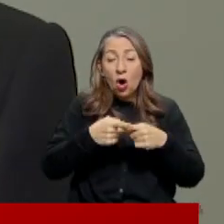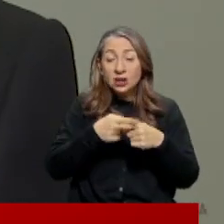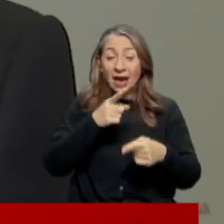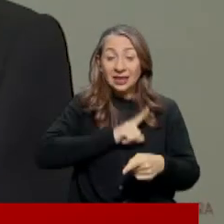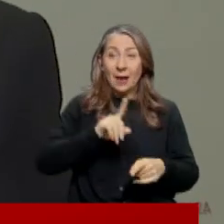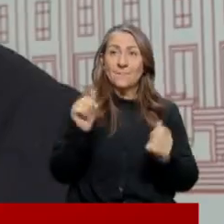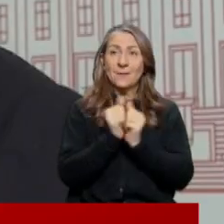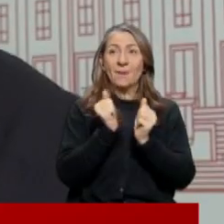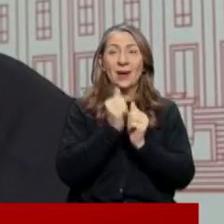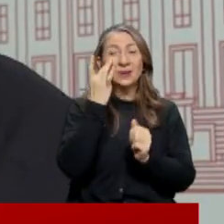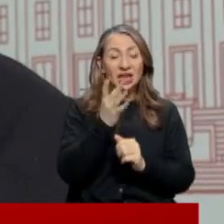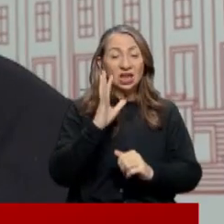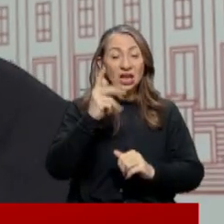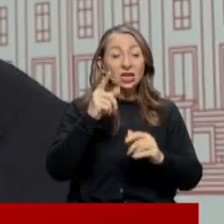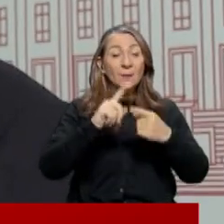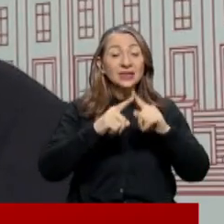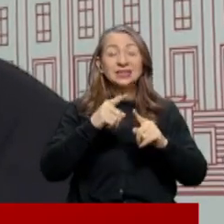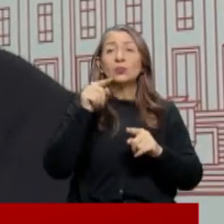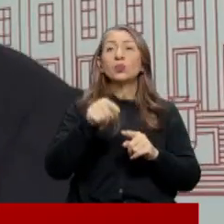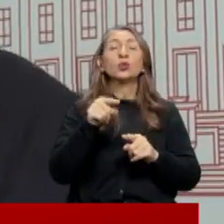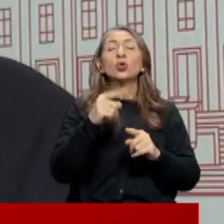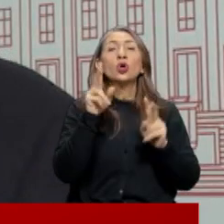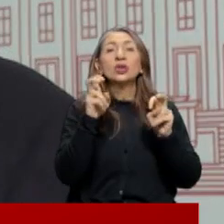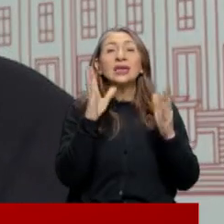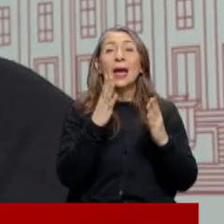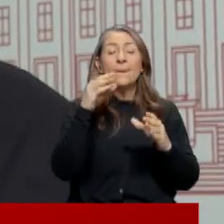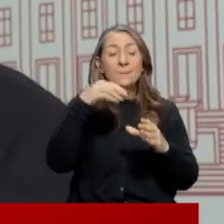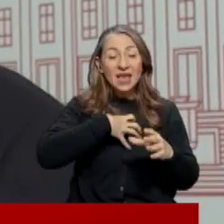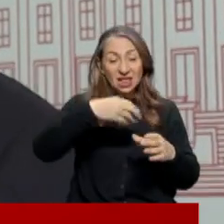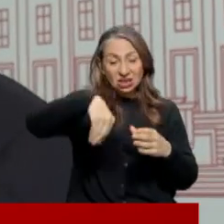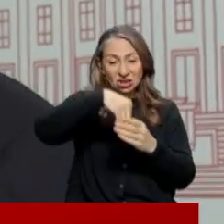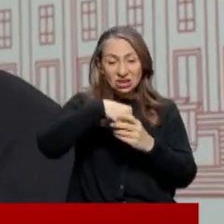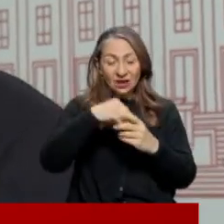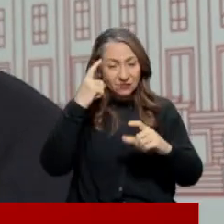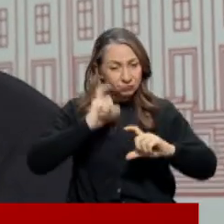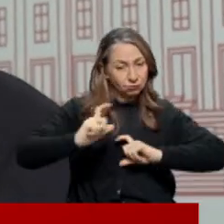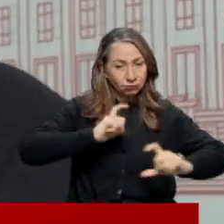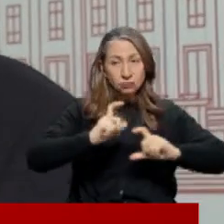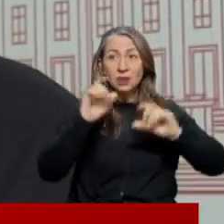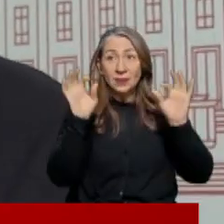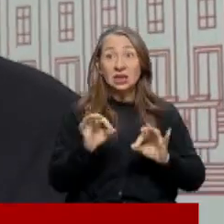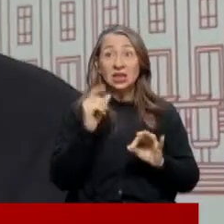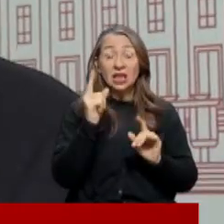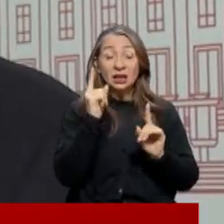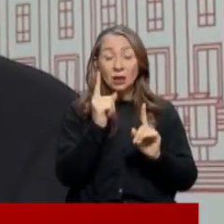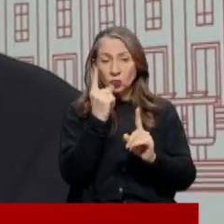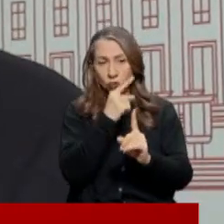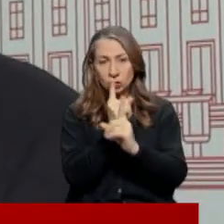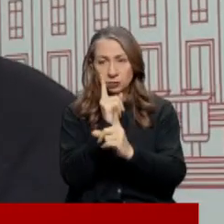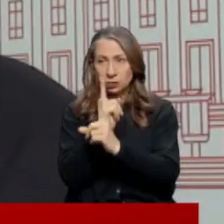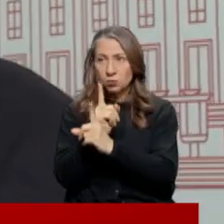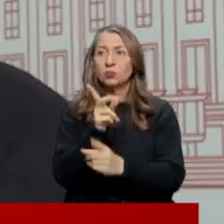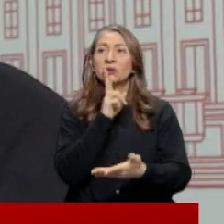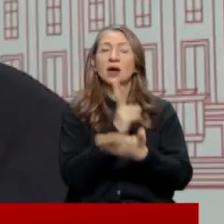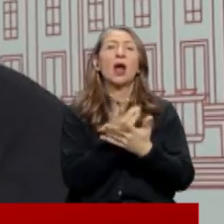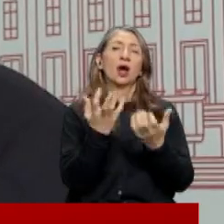birlikte belirleyecekler. Gelecek Partisi'nin bu konudaki yaklaşımı parti içinde bir istişare sürecini başlatmak şeklinde oldu. Tek tek yüz yüze görüşerek bu